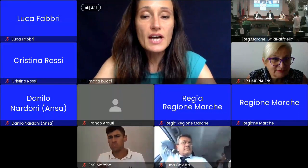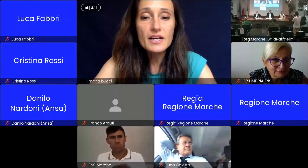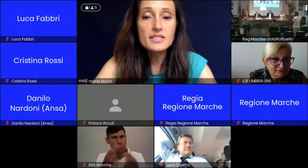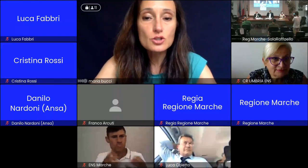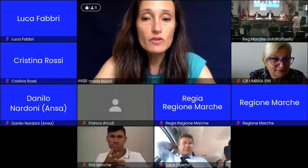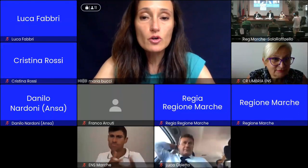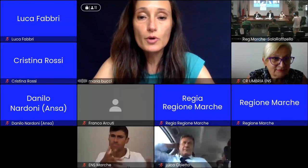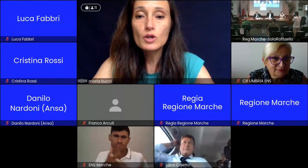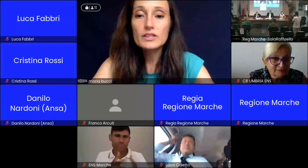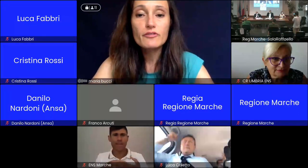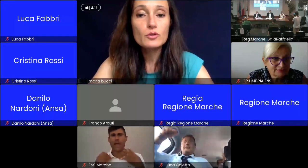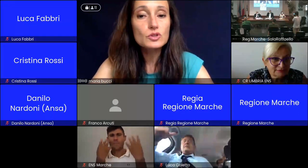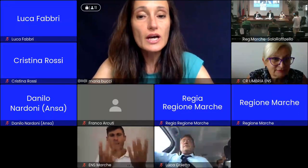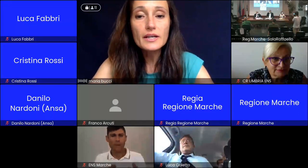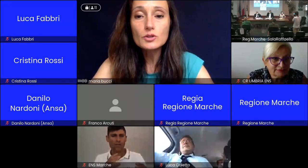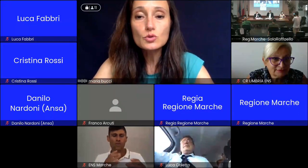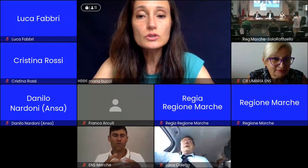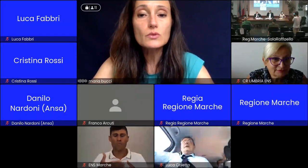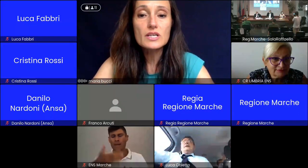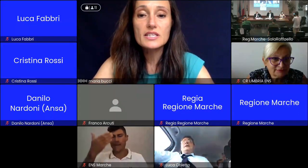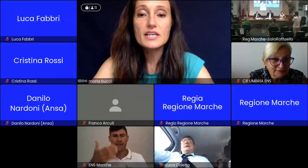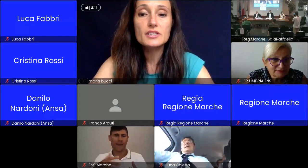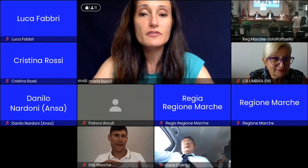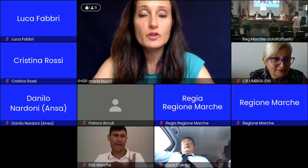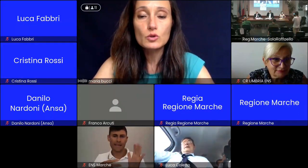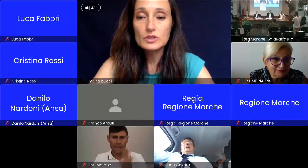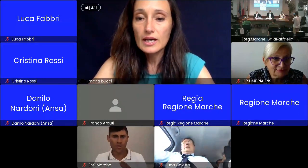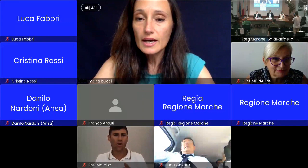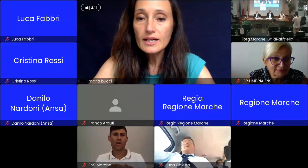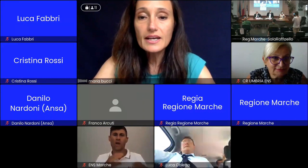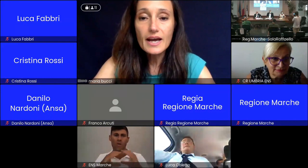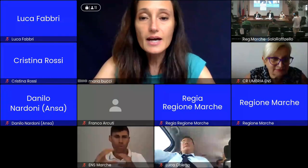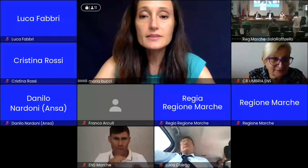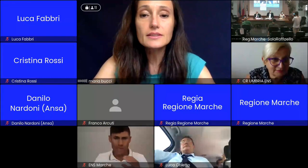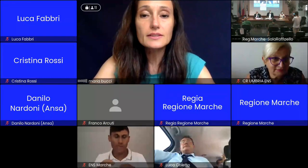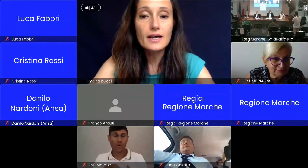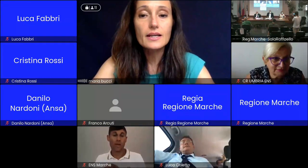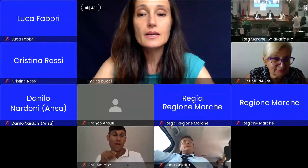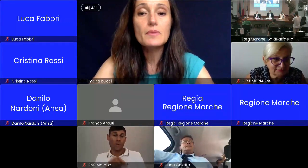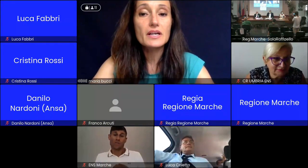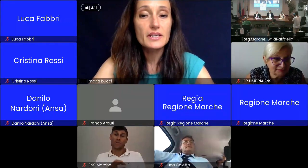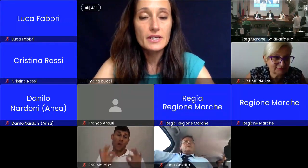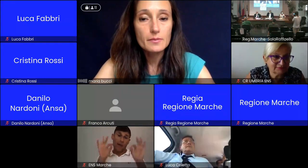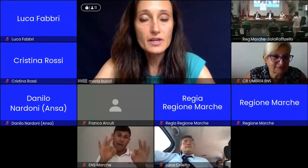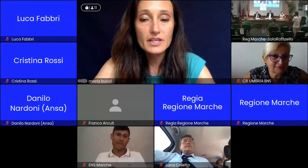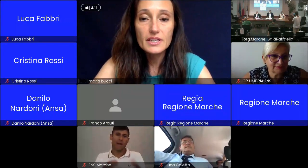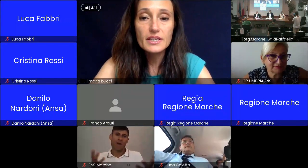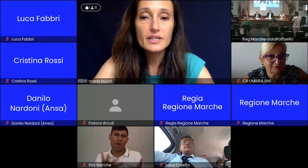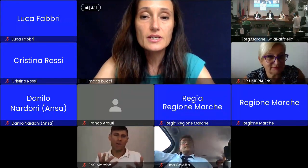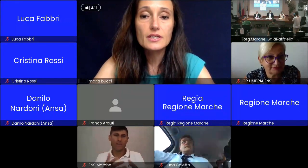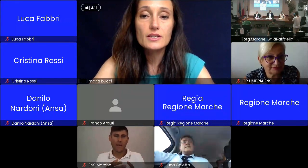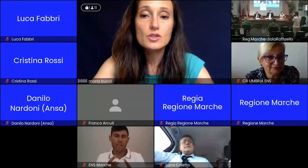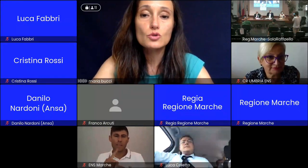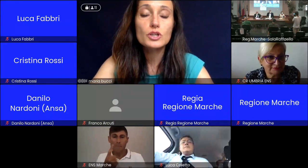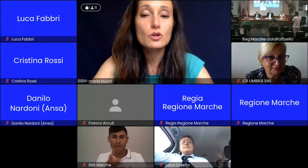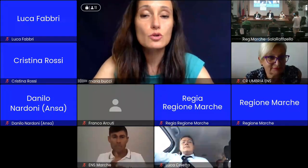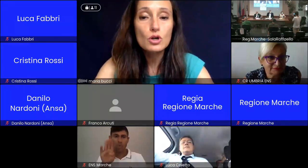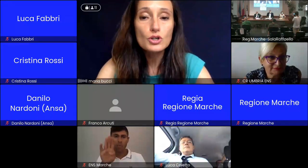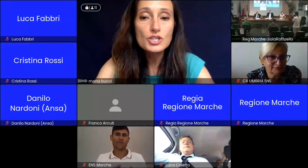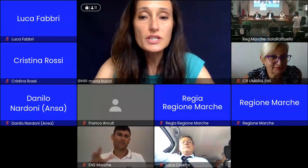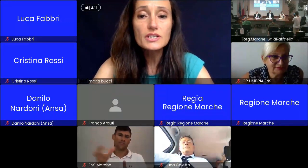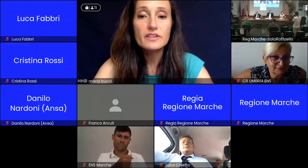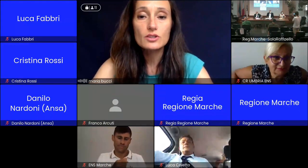vita quotidiana si trovano però ad affrontare tutta una serie di difficoltà create dalle barriere che